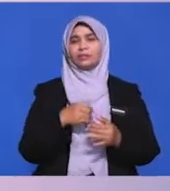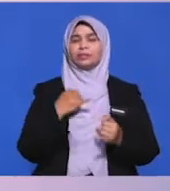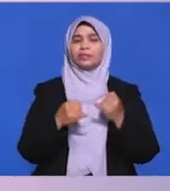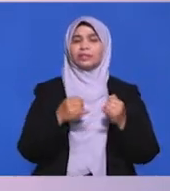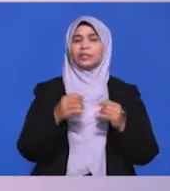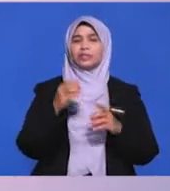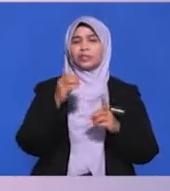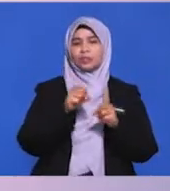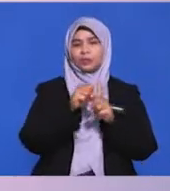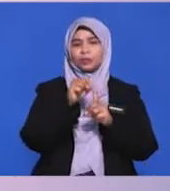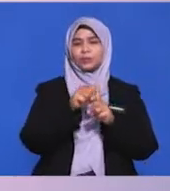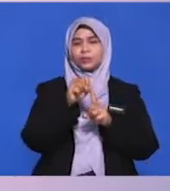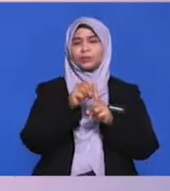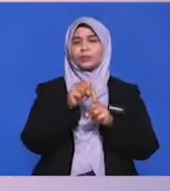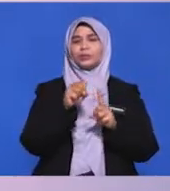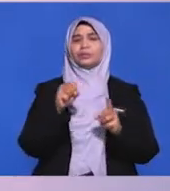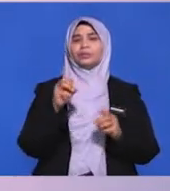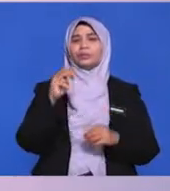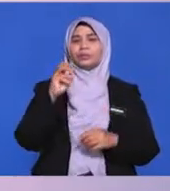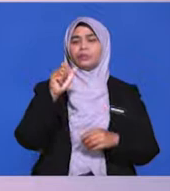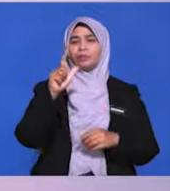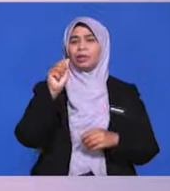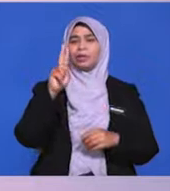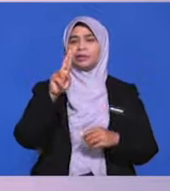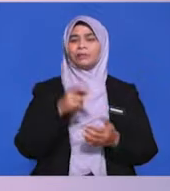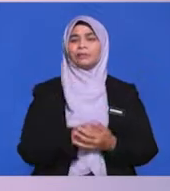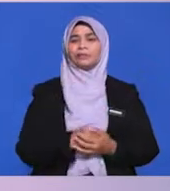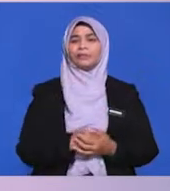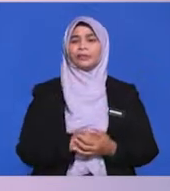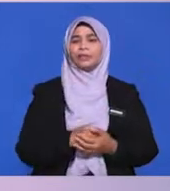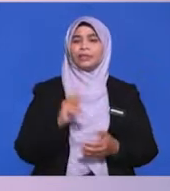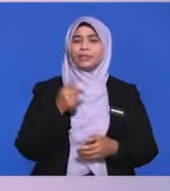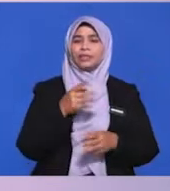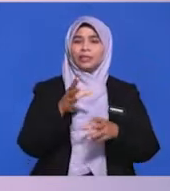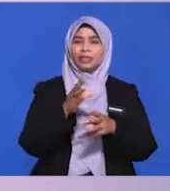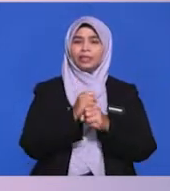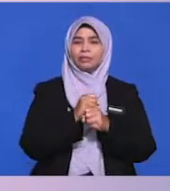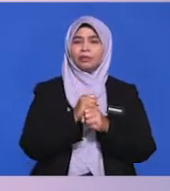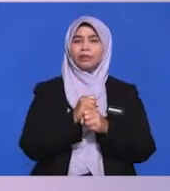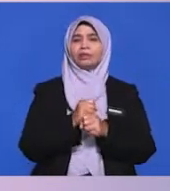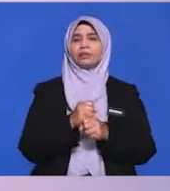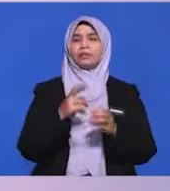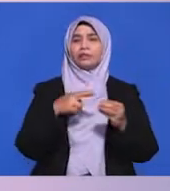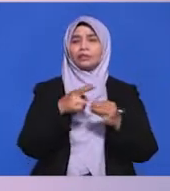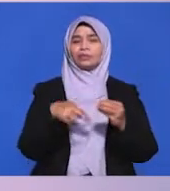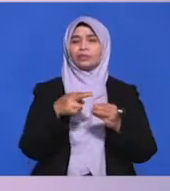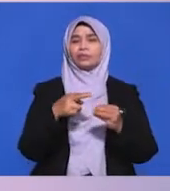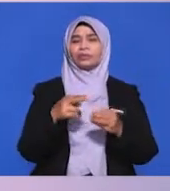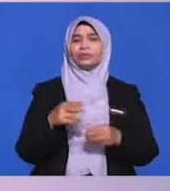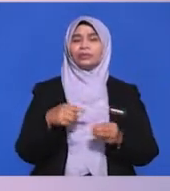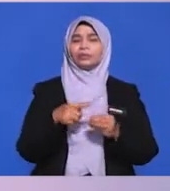Malaka nya daripada hubungan grafis ini kita dapat terbitkan rumus apabila